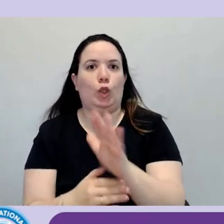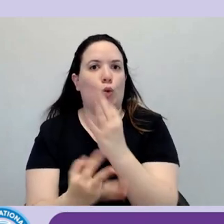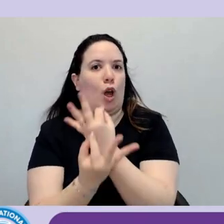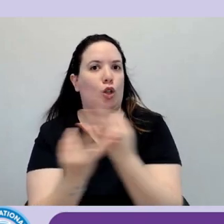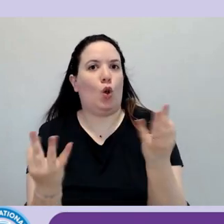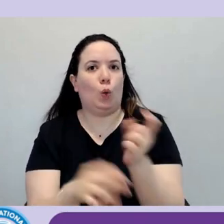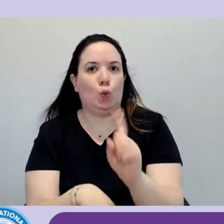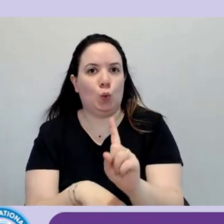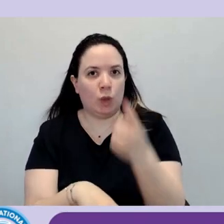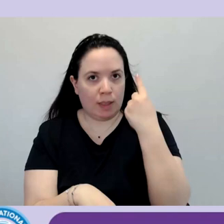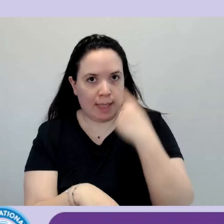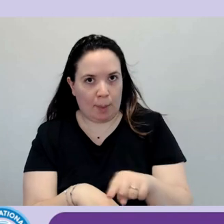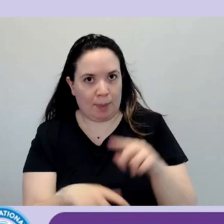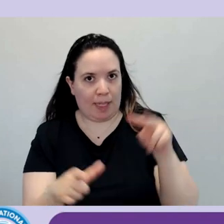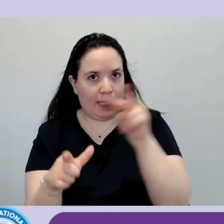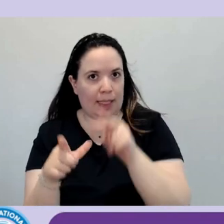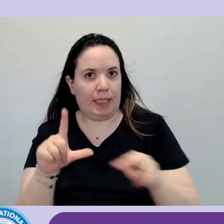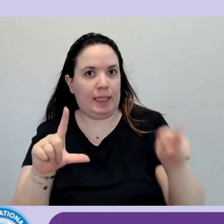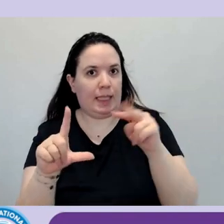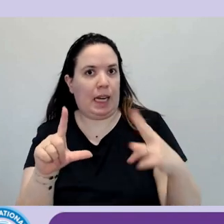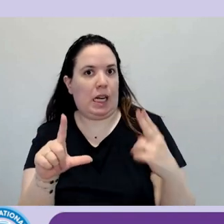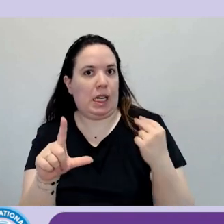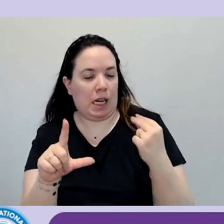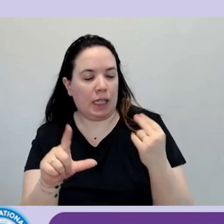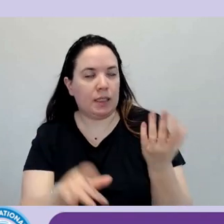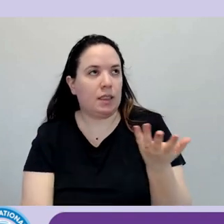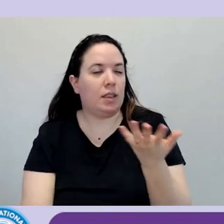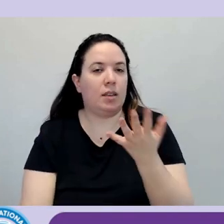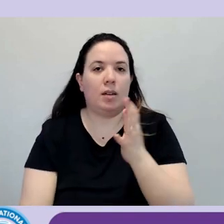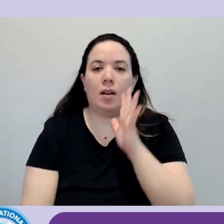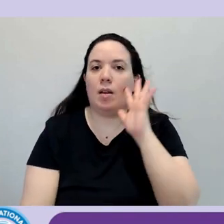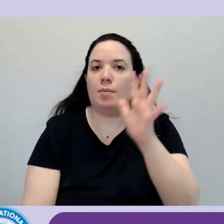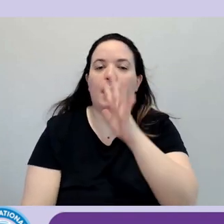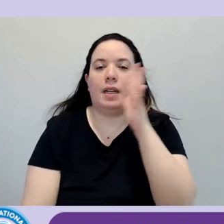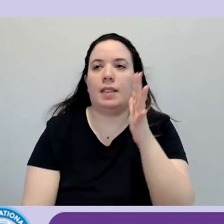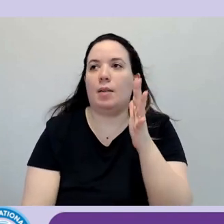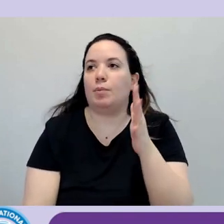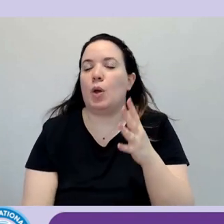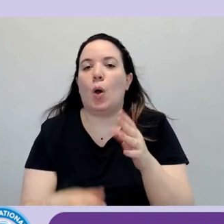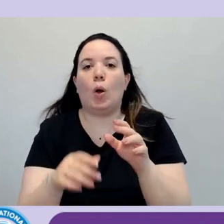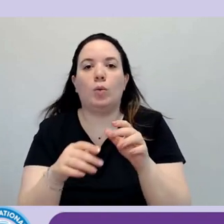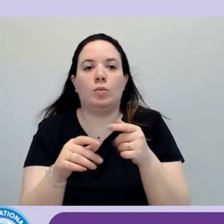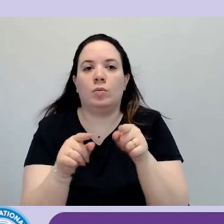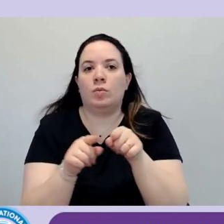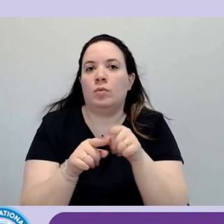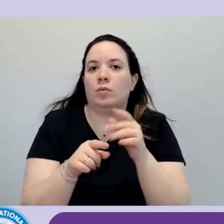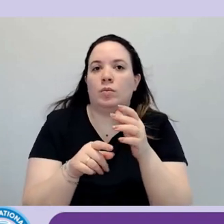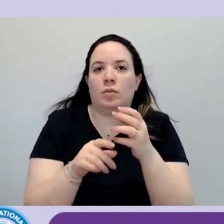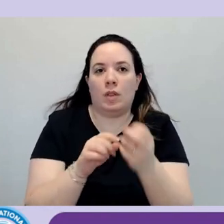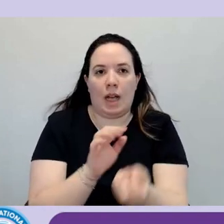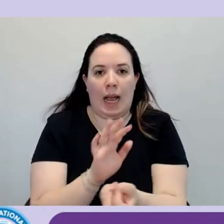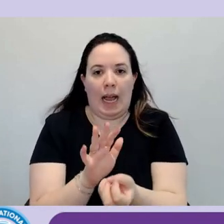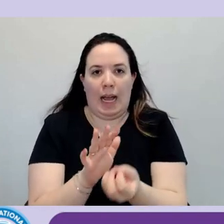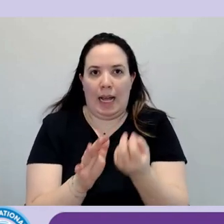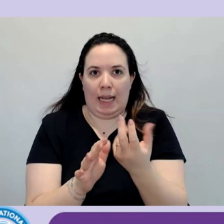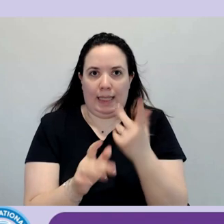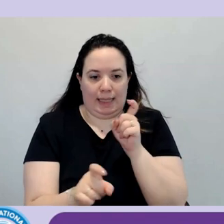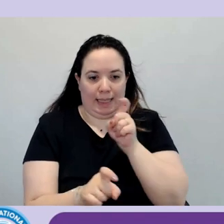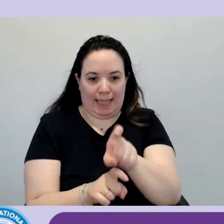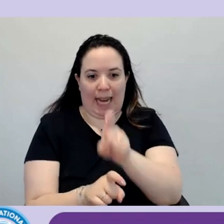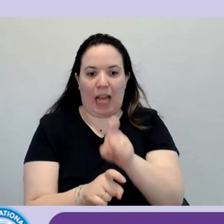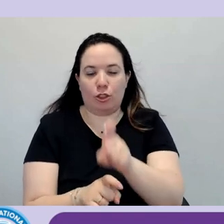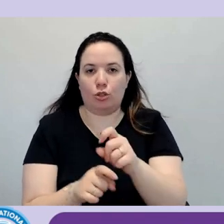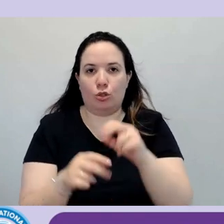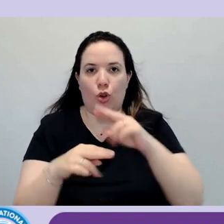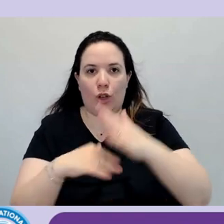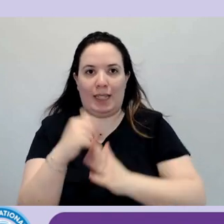eh E come per esempio non so come modale con la quale io devo interagire della quale io devo avere